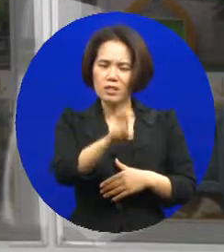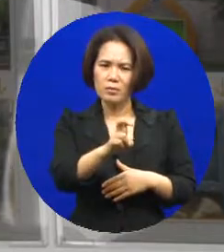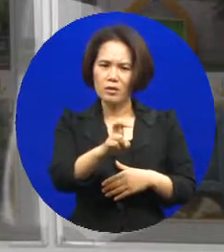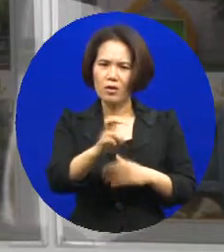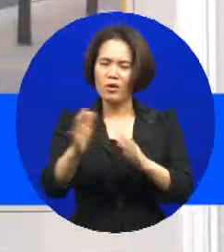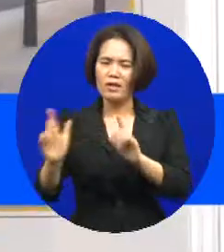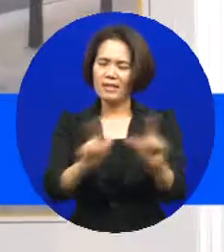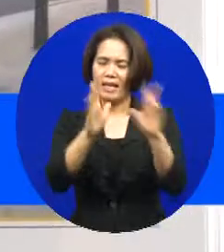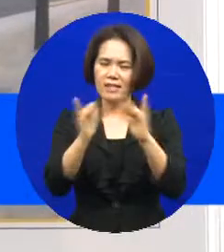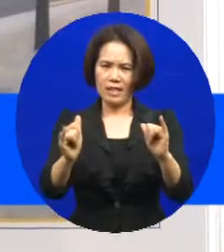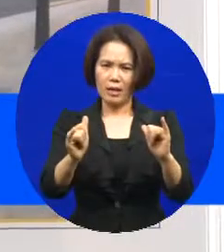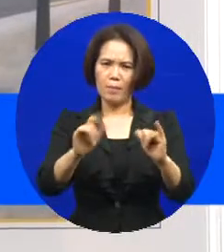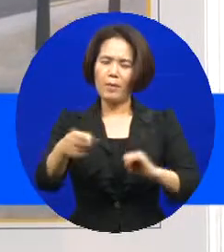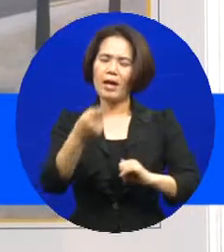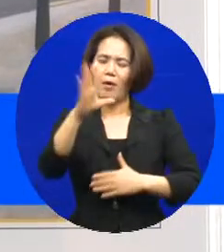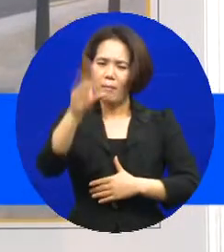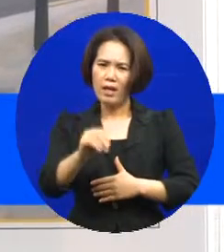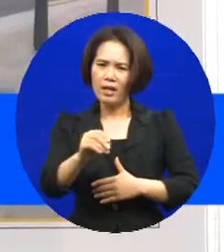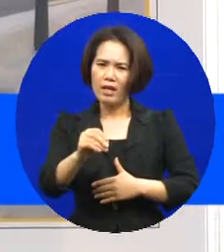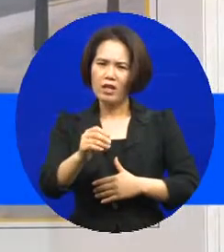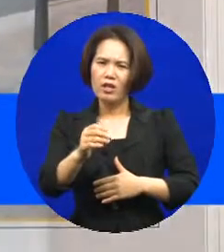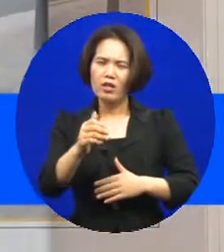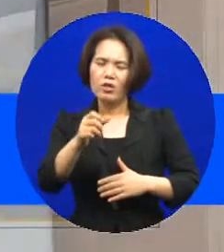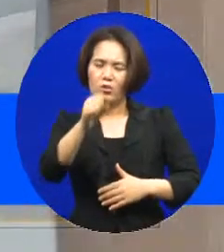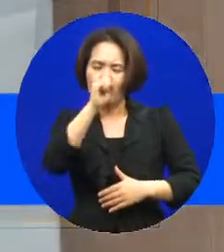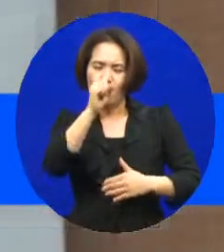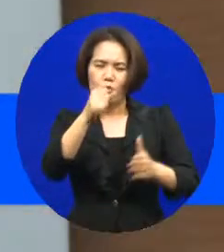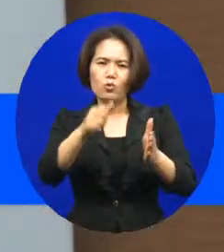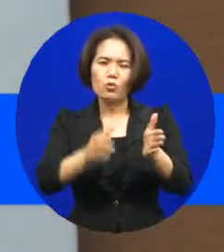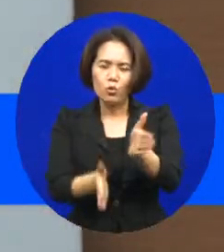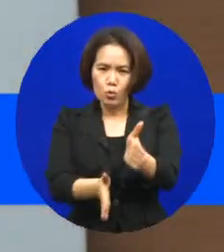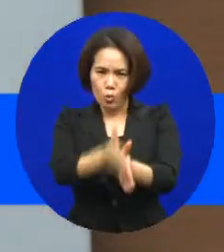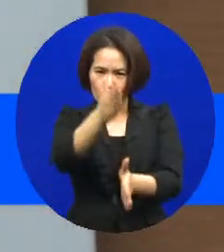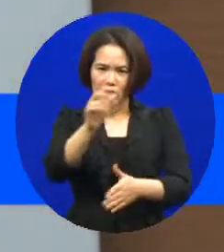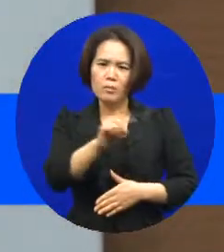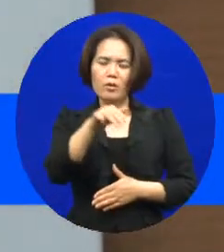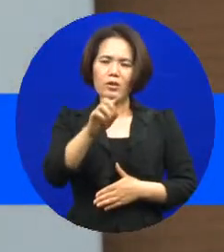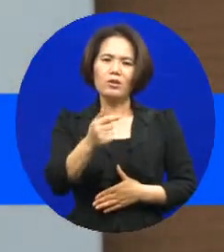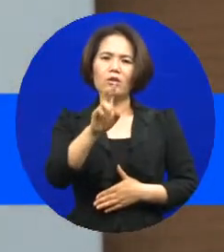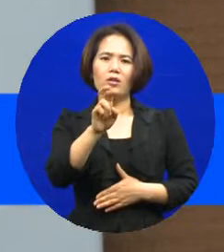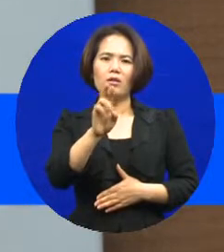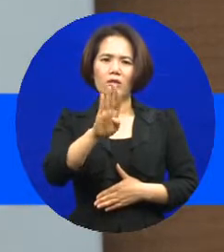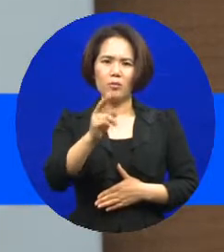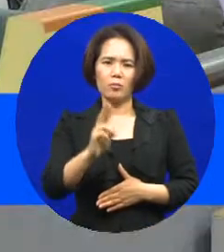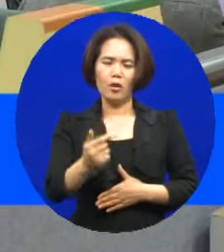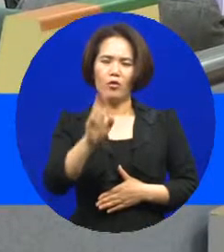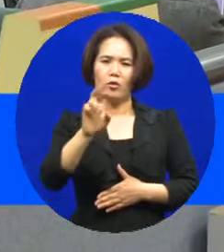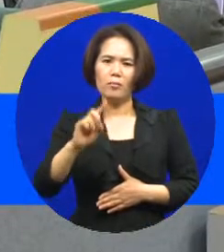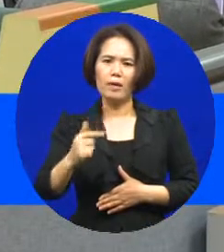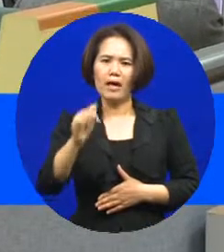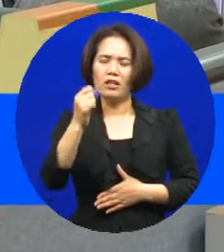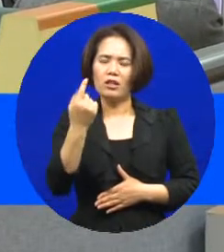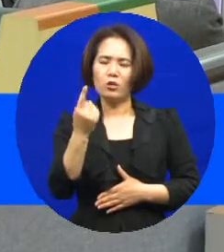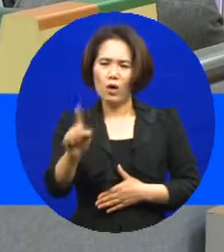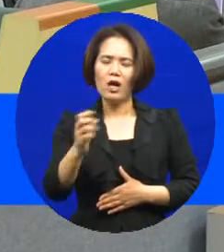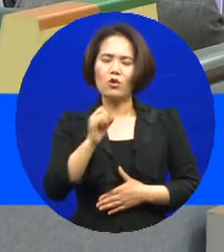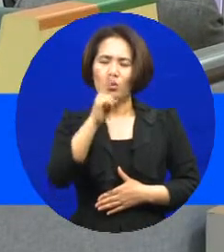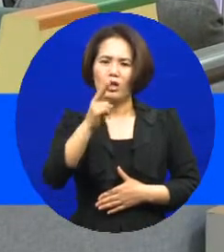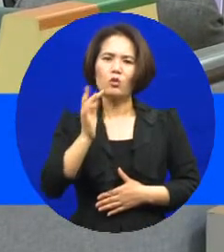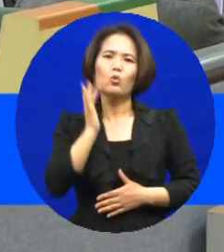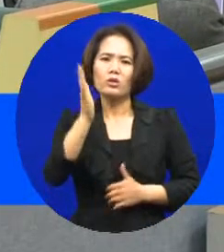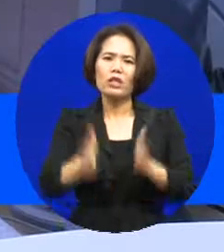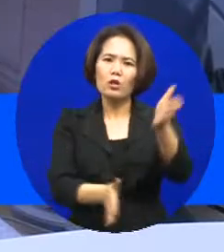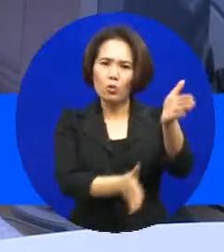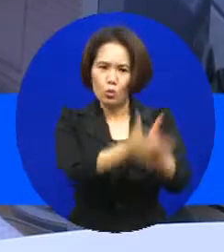2020년 인구 100만의 명품 도시 용인시의 미래상은 천변만화 녹색 매력 도시. 용인이 가진 천만 가지